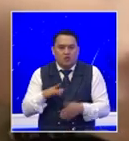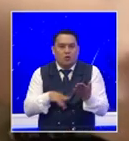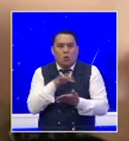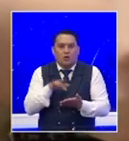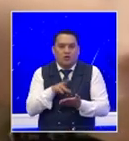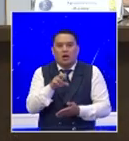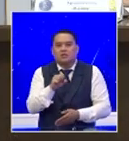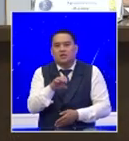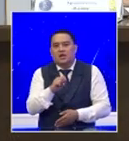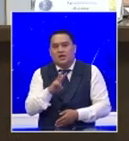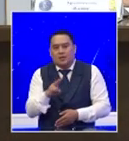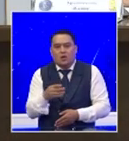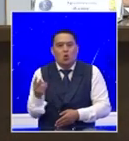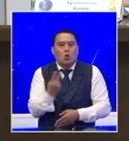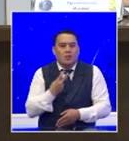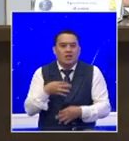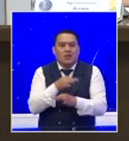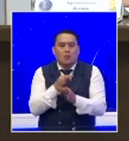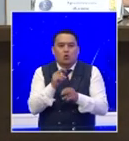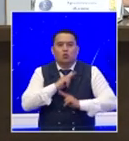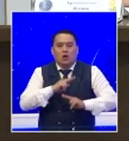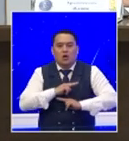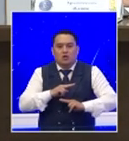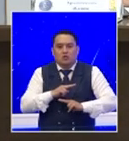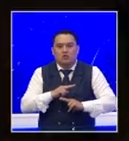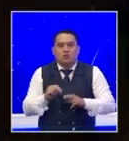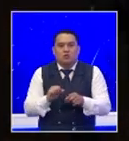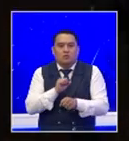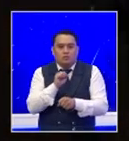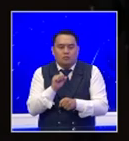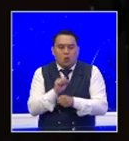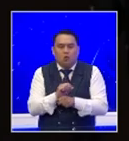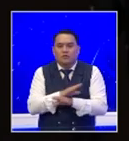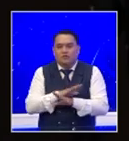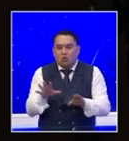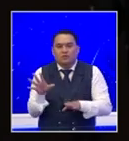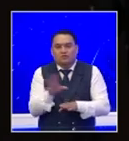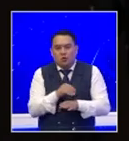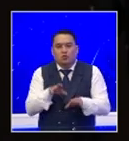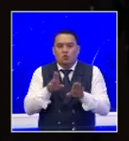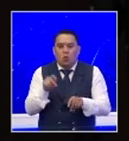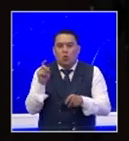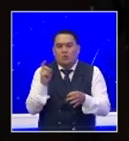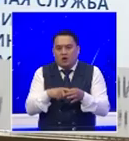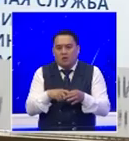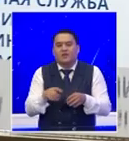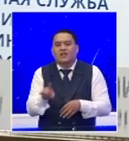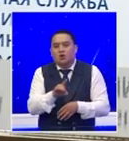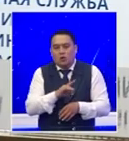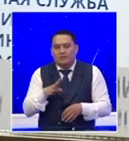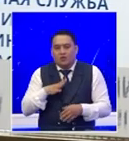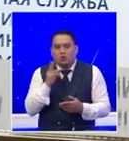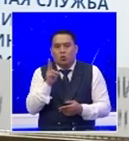городе Каскелен. К слову, обе лаборатории работают в режиме нон-стоп и проводят анализы лишь прикрепленных к ним районов.